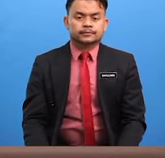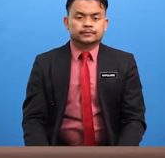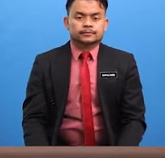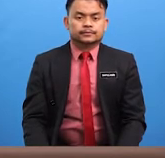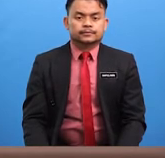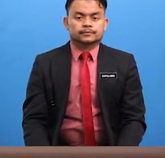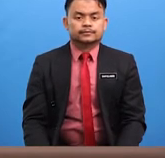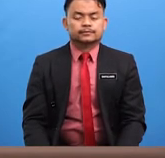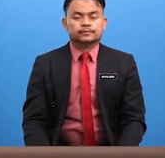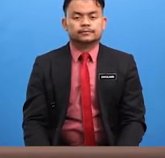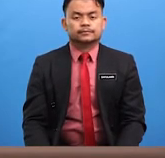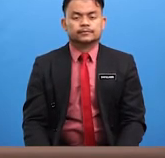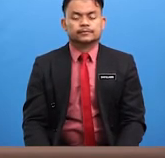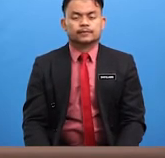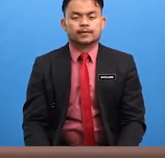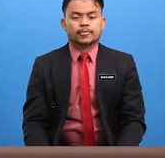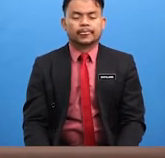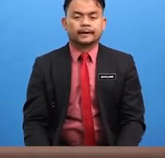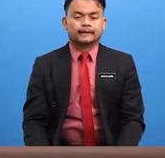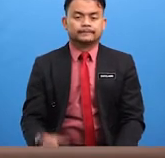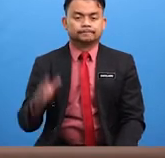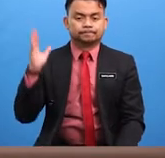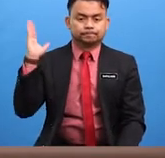bawah menggunakan 7 batang bersamaan.